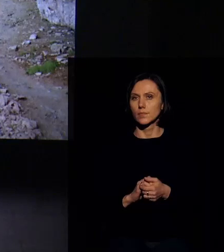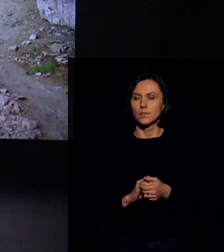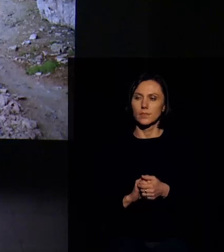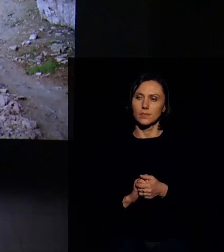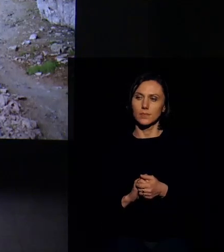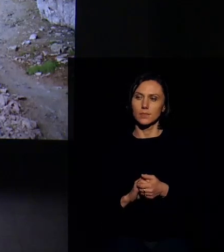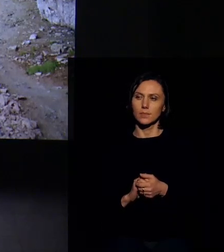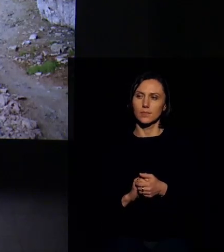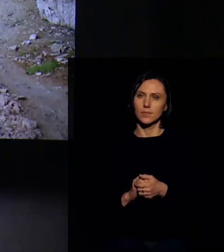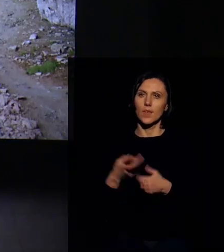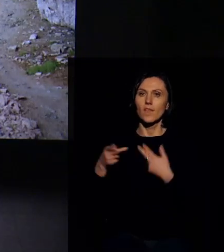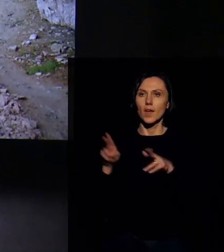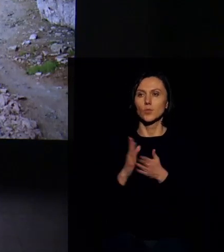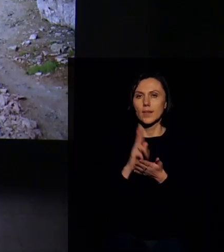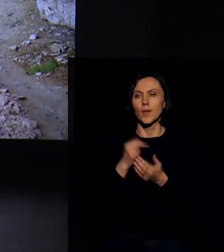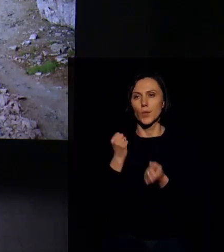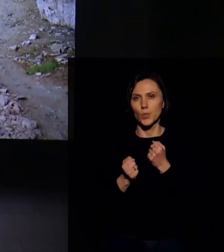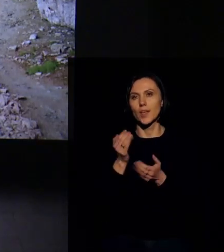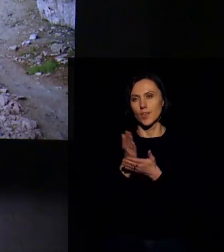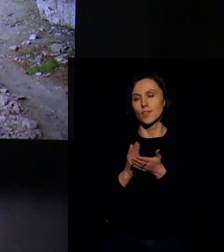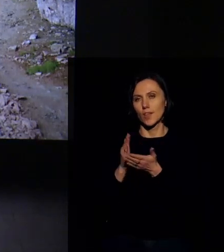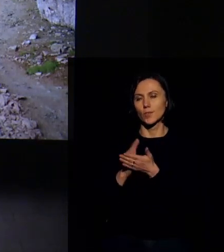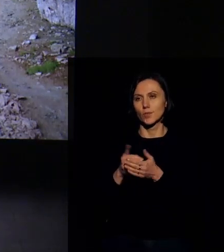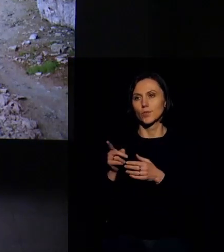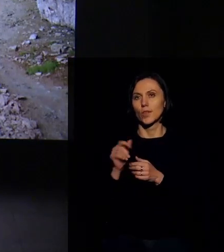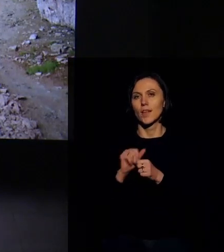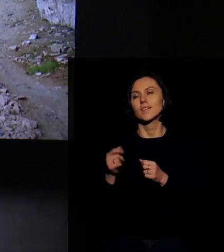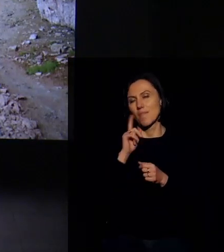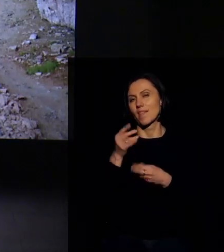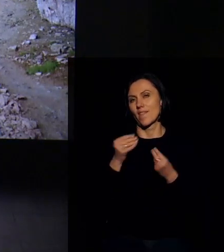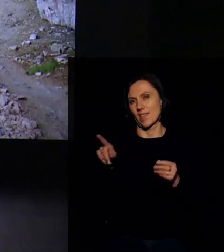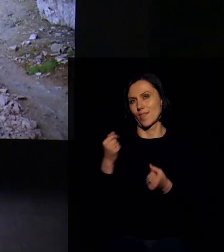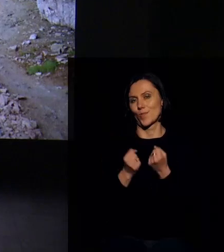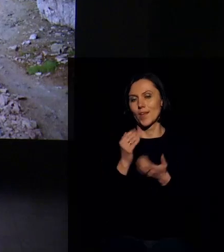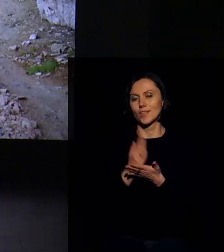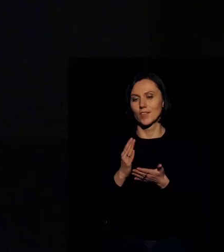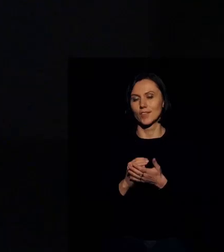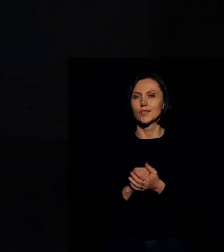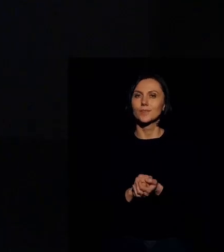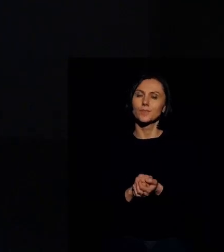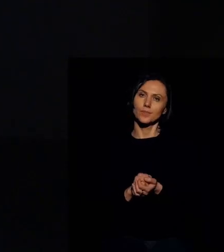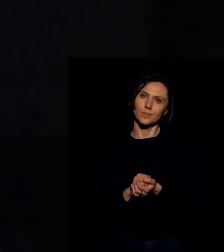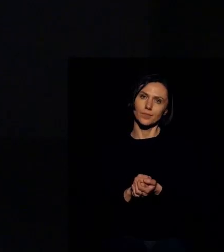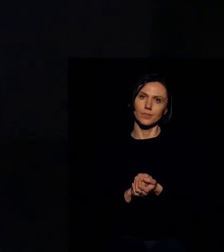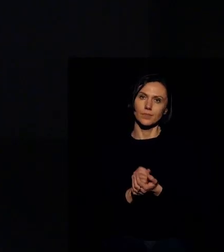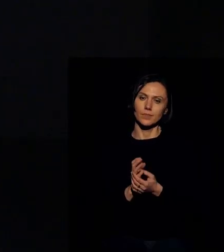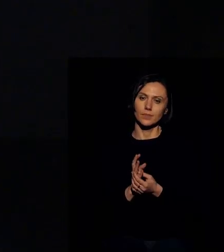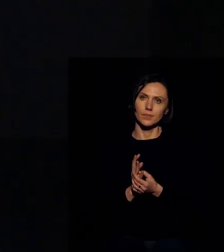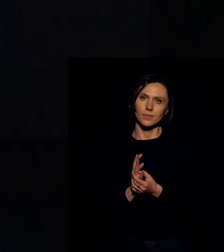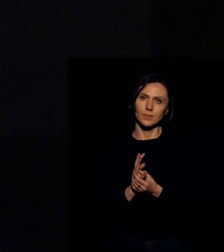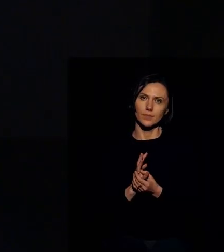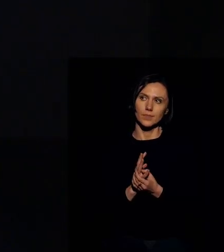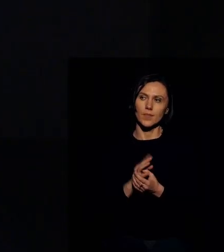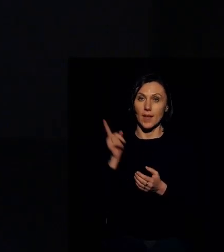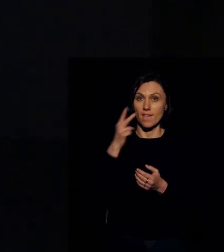No i wracamy już na trudniejsze fragmenty, które tak naprawdę przeważają na tej ferracie. Tak to wygląda